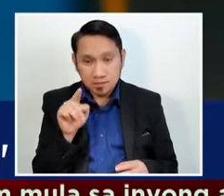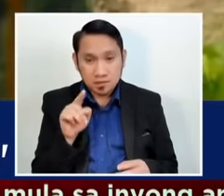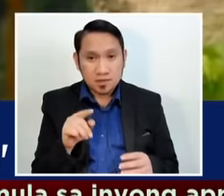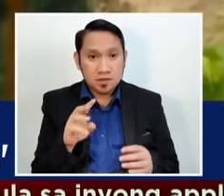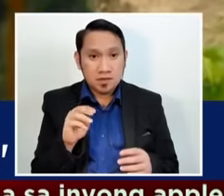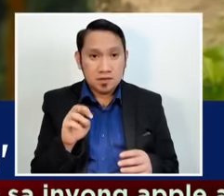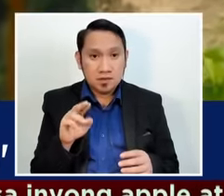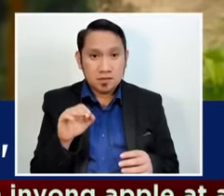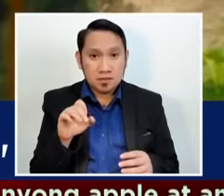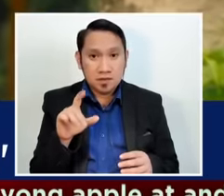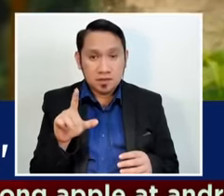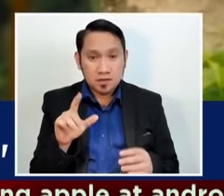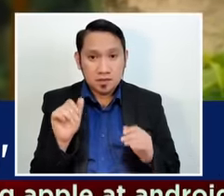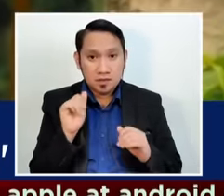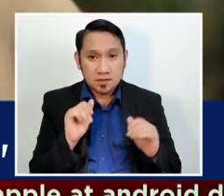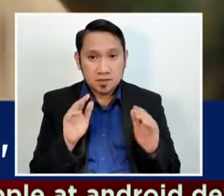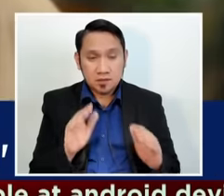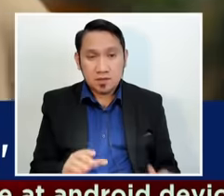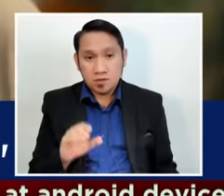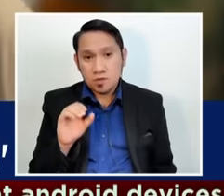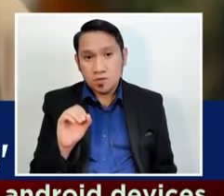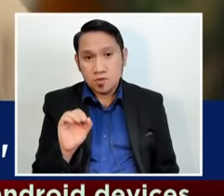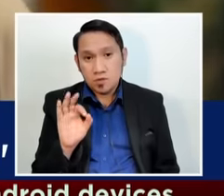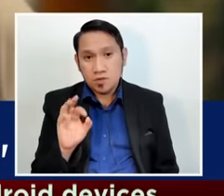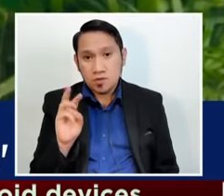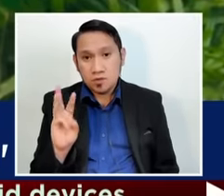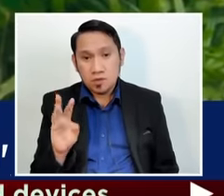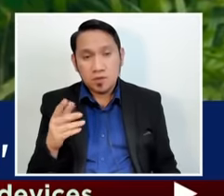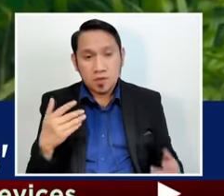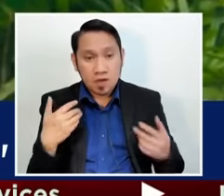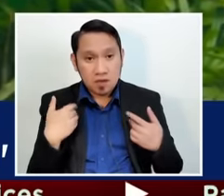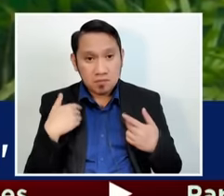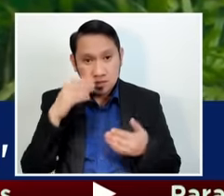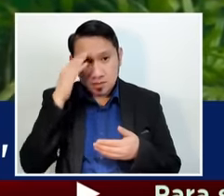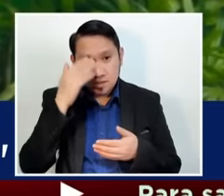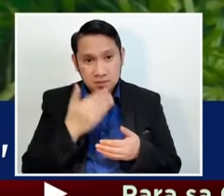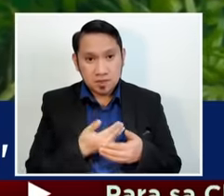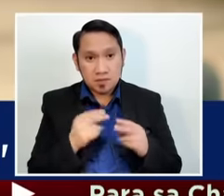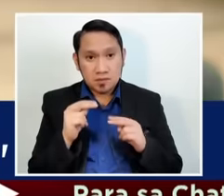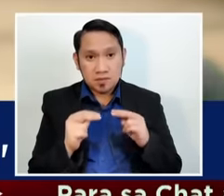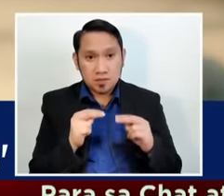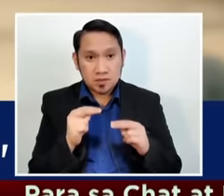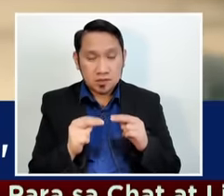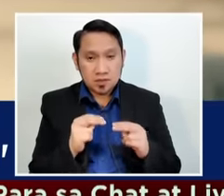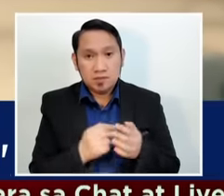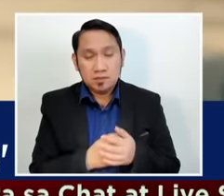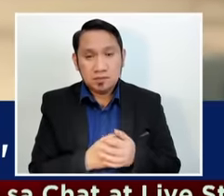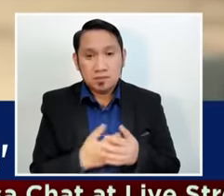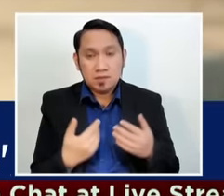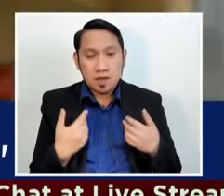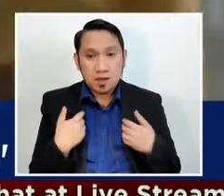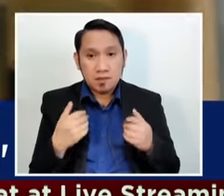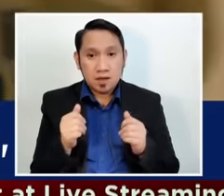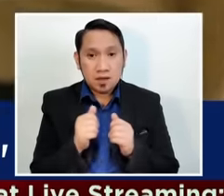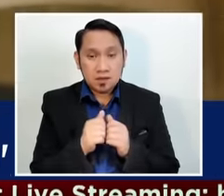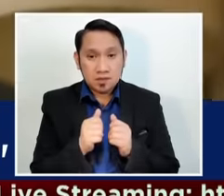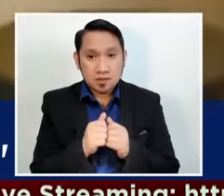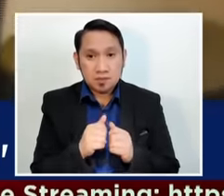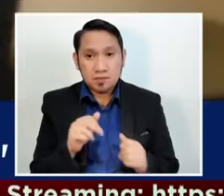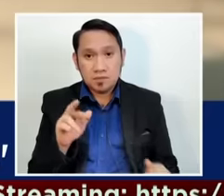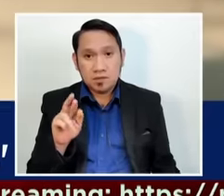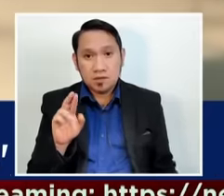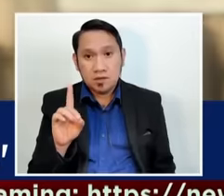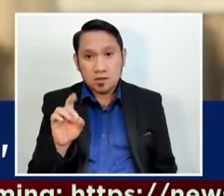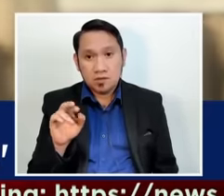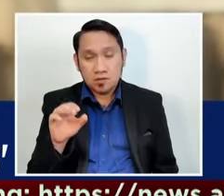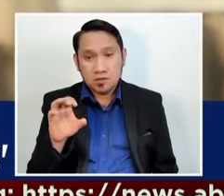Maricel Soriano bilang OFW na may anak na mayroong autism spectrum disorder. Makakasama ni Maria, sina Roderick Paulate